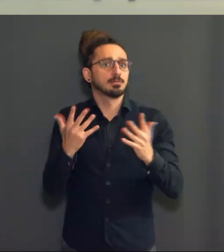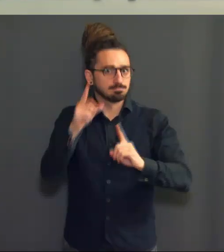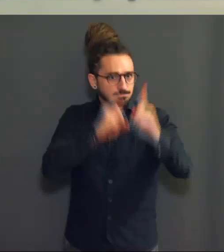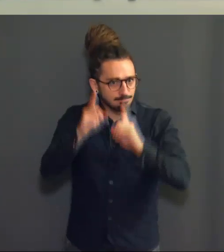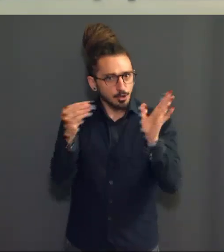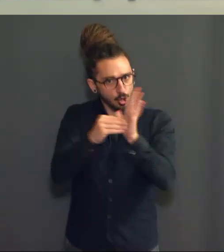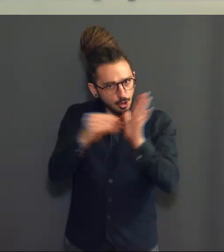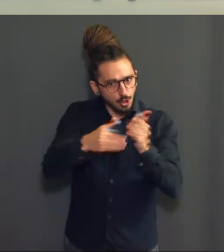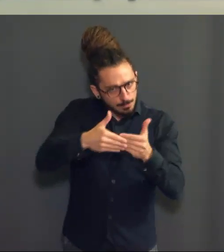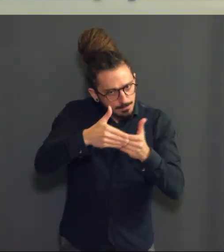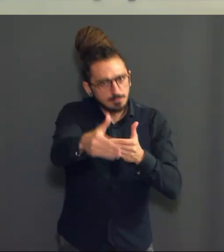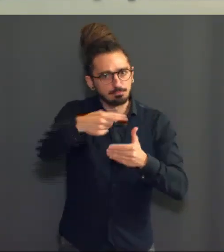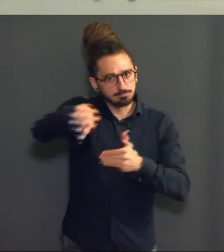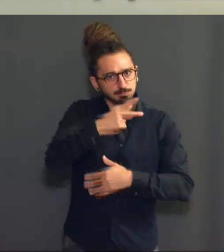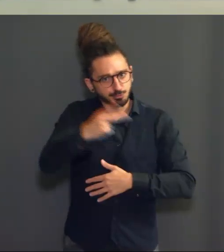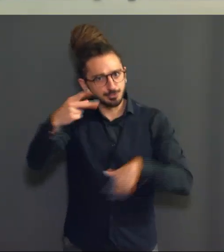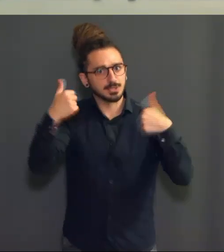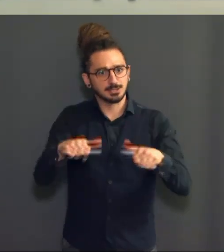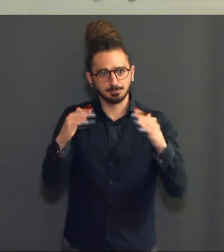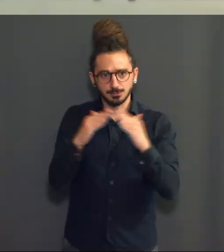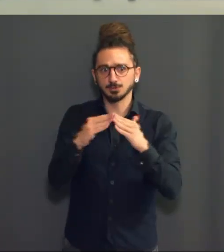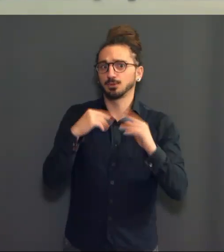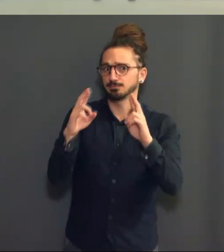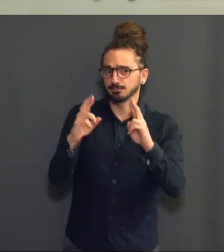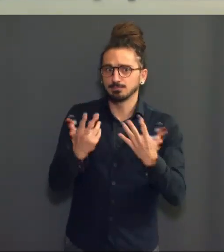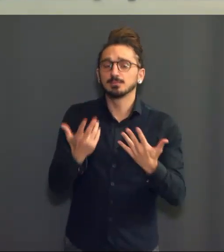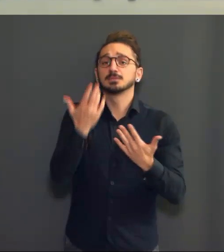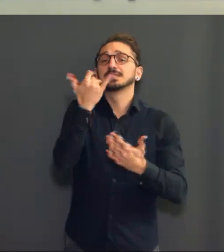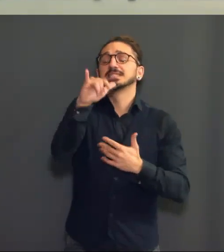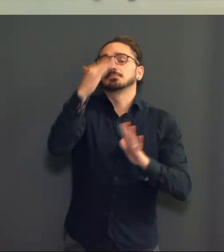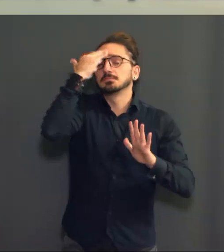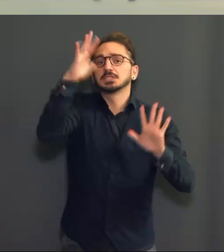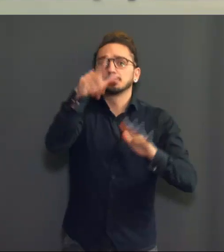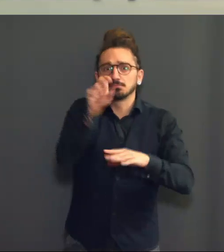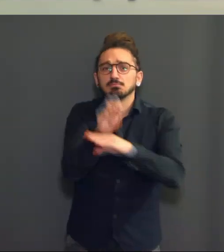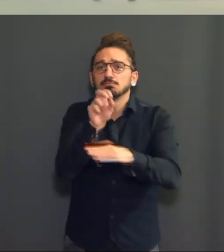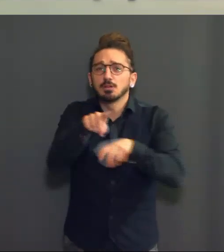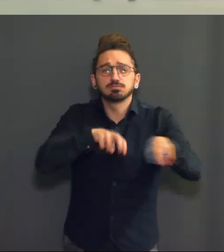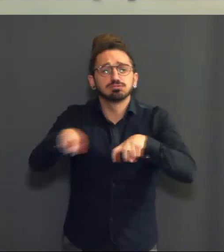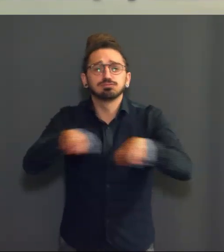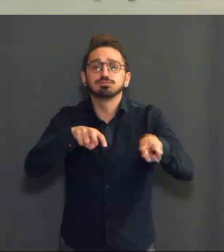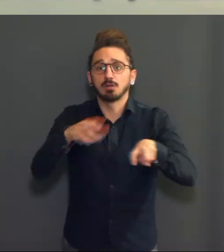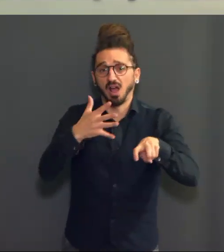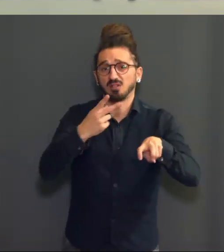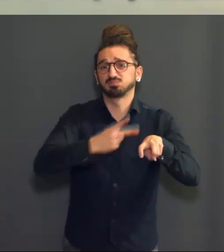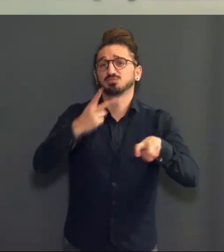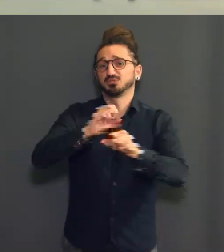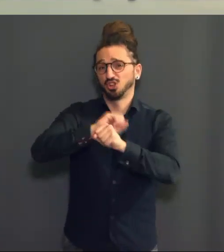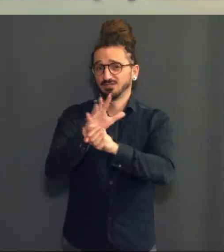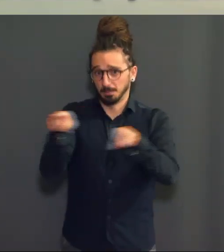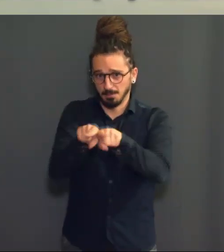taux d'infection, que plus nous nous déplaçons, plus inévitablement nous rencontrons des gens et donc plus le virus peut lui